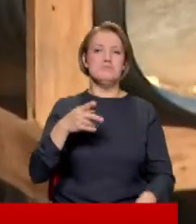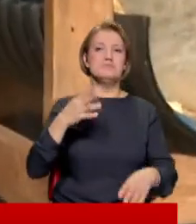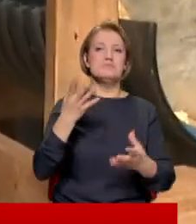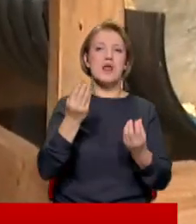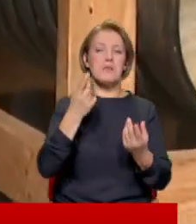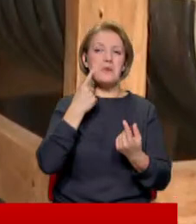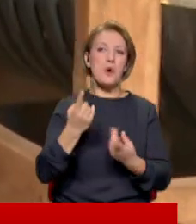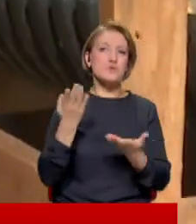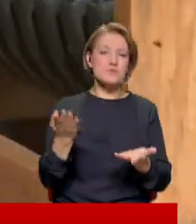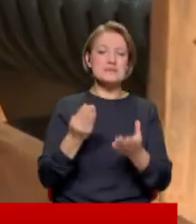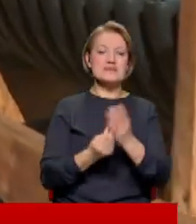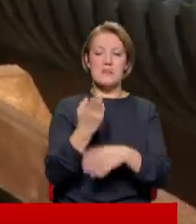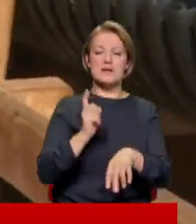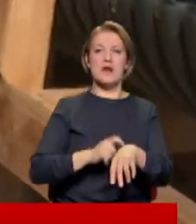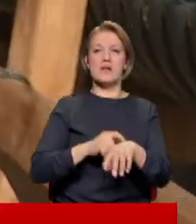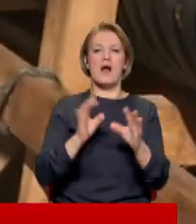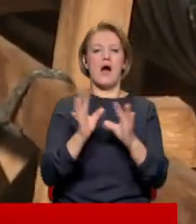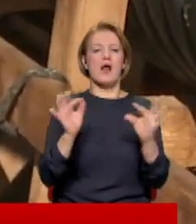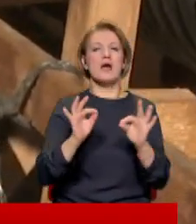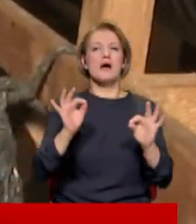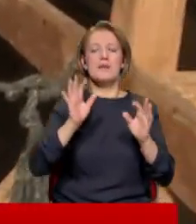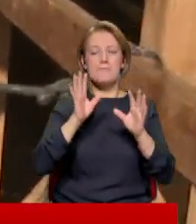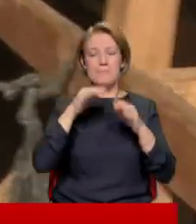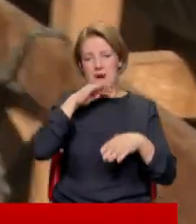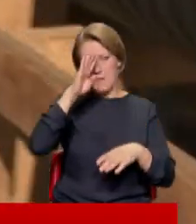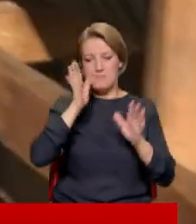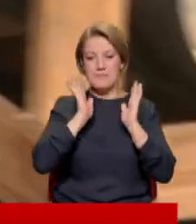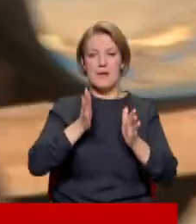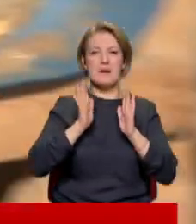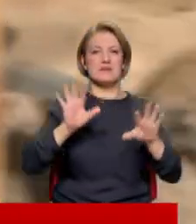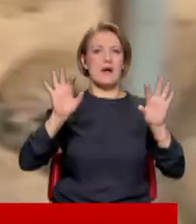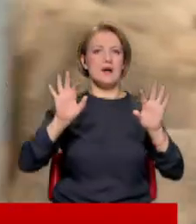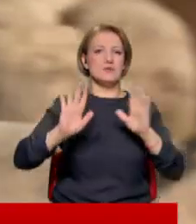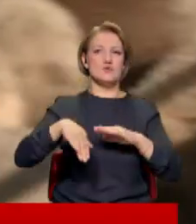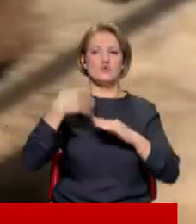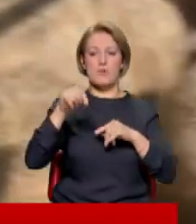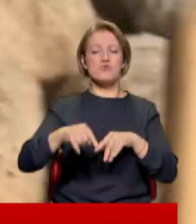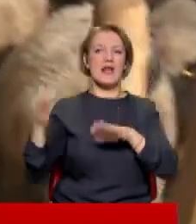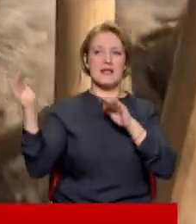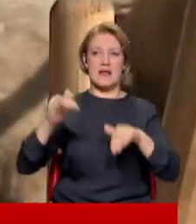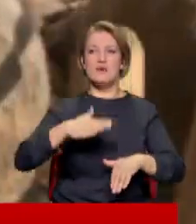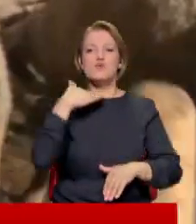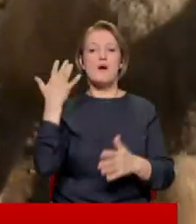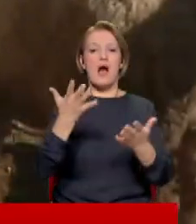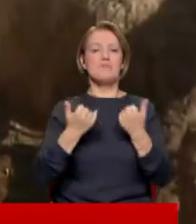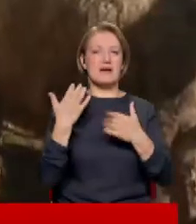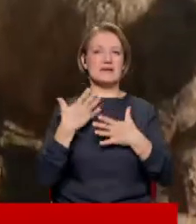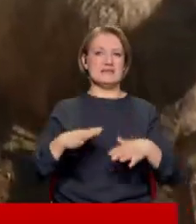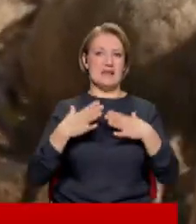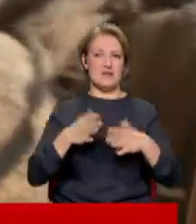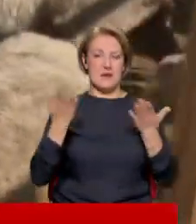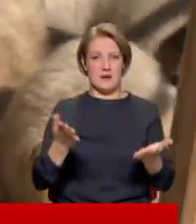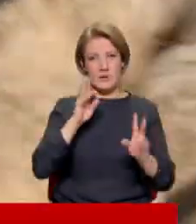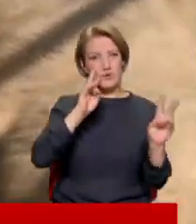gördüm. Zaten sabah saatleri erken bayram namazından sonra buraya geldi. Kurbanlık almak isteyenler,